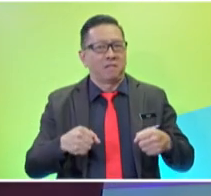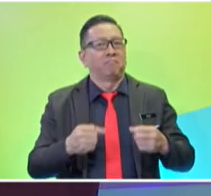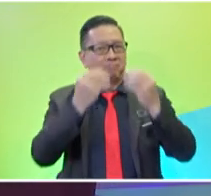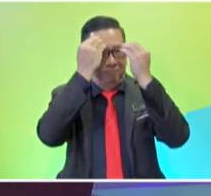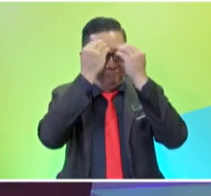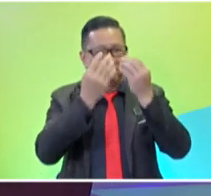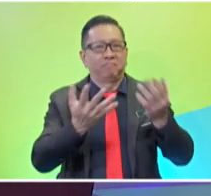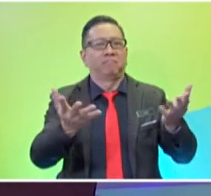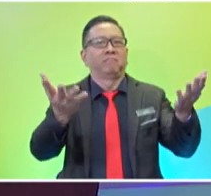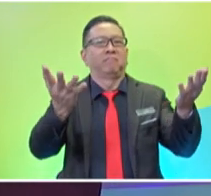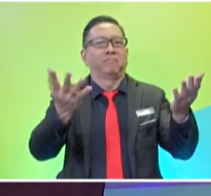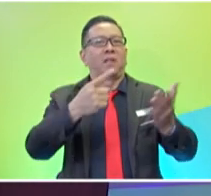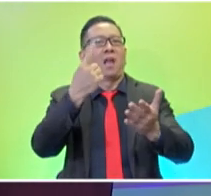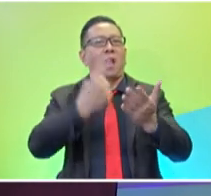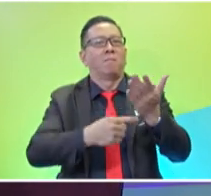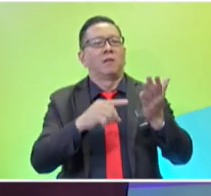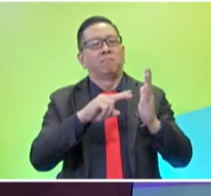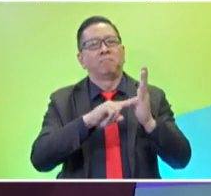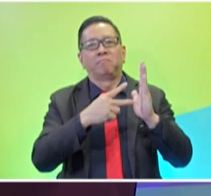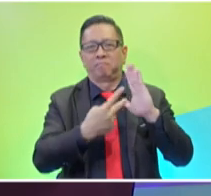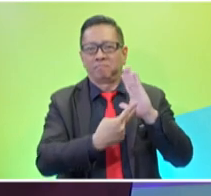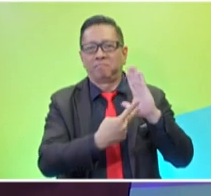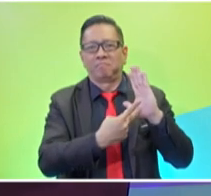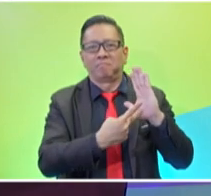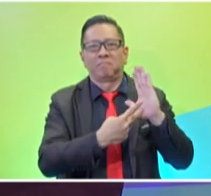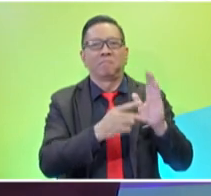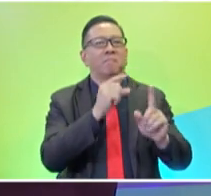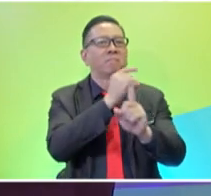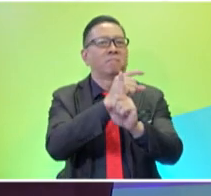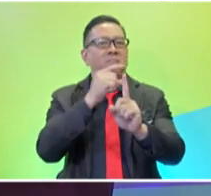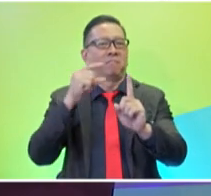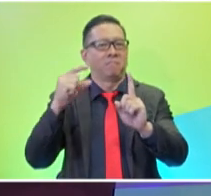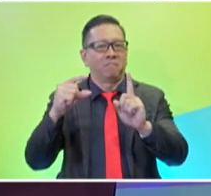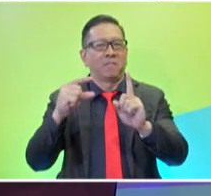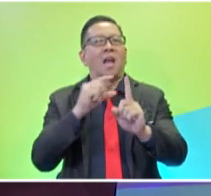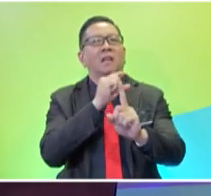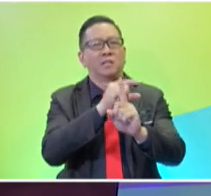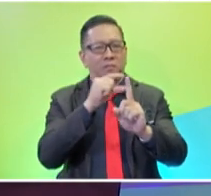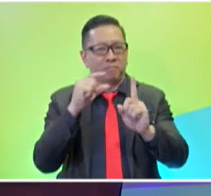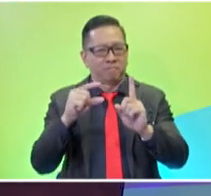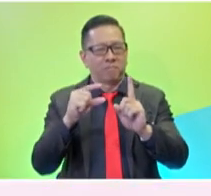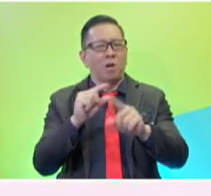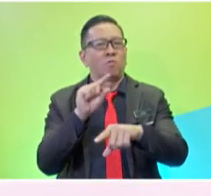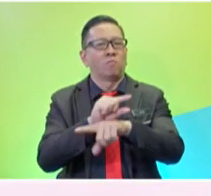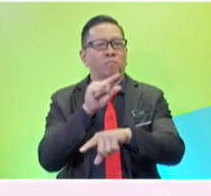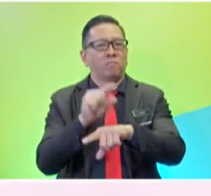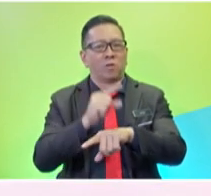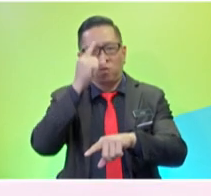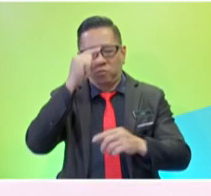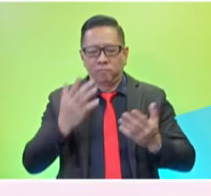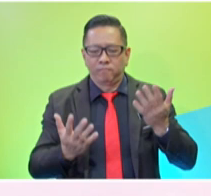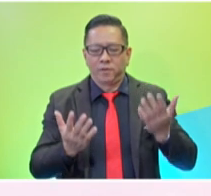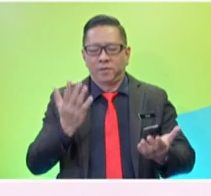oke Apakah definisi nisbah dan kadar Oke nisbah adalah digunakan untuk membandingkan